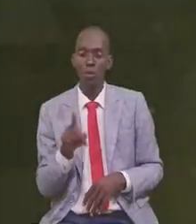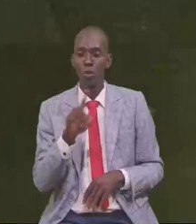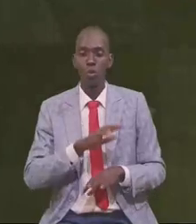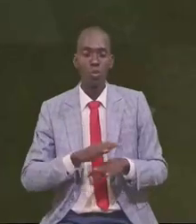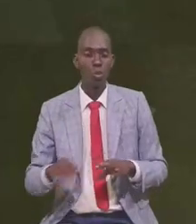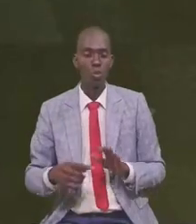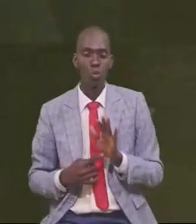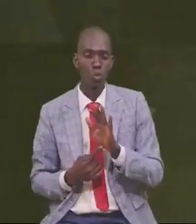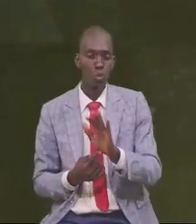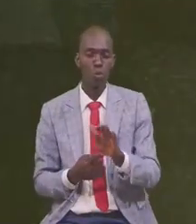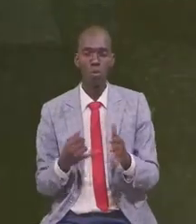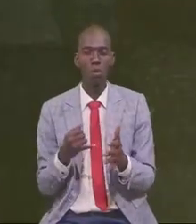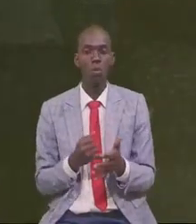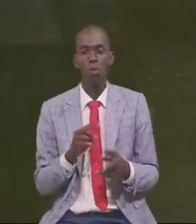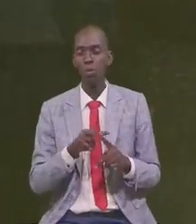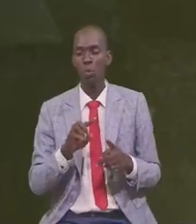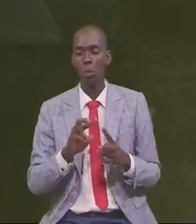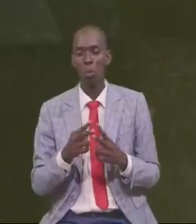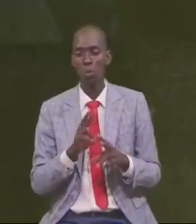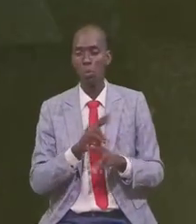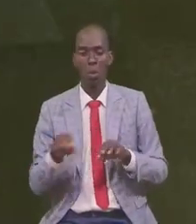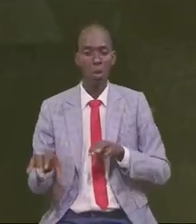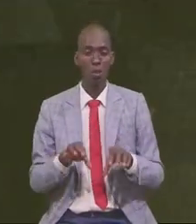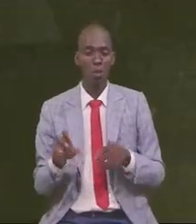joignez pas d'action, pour lier à